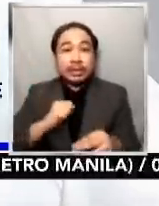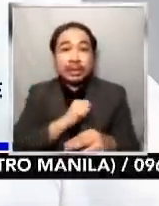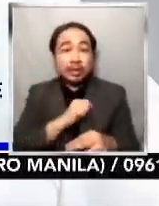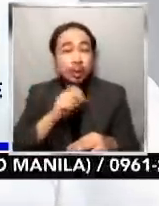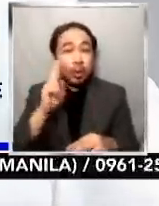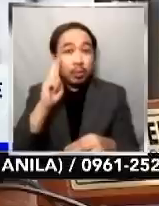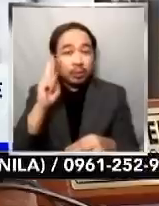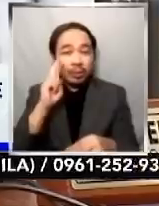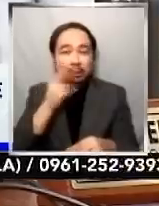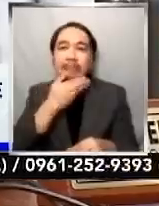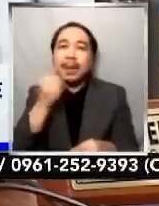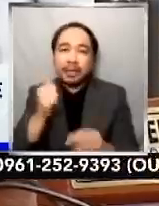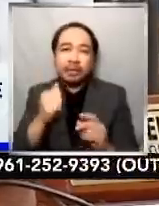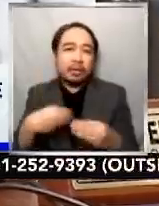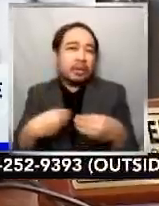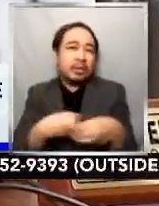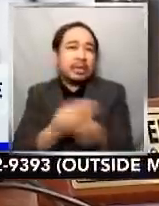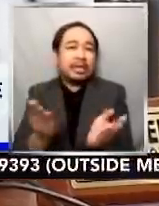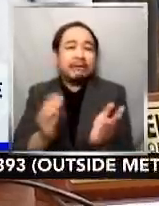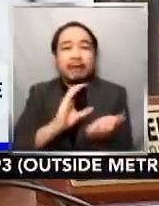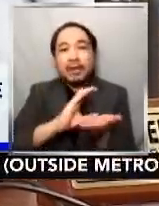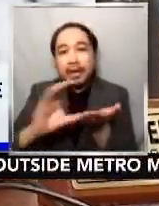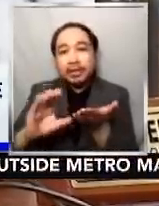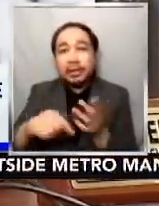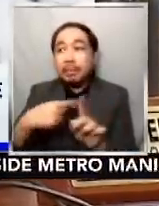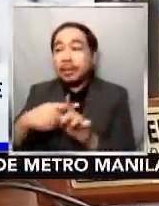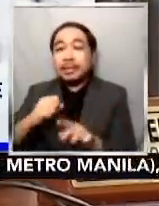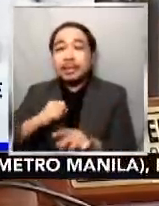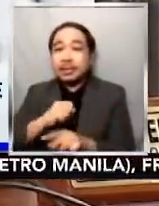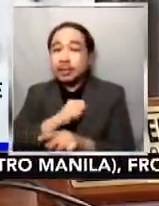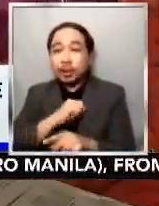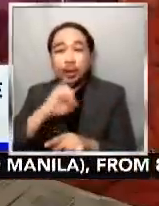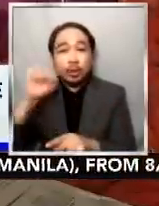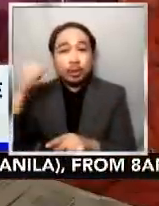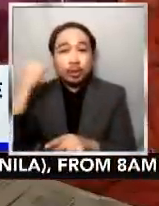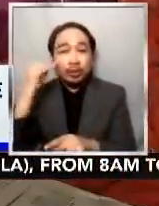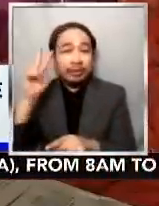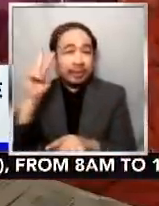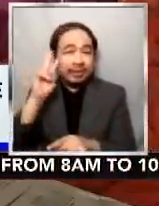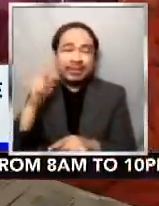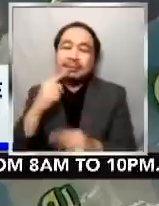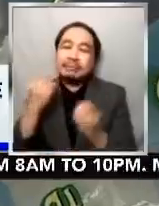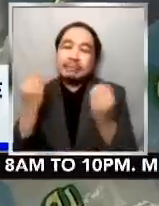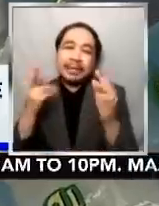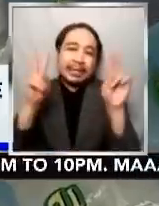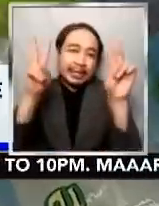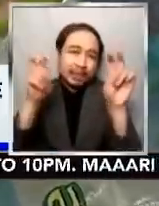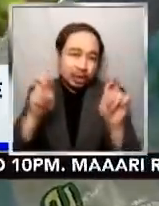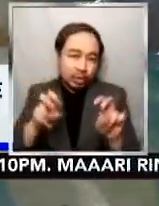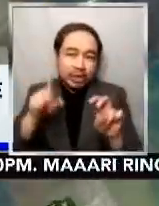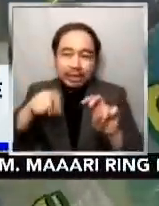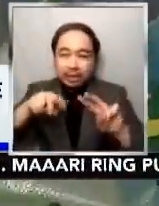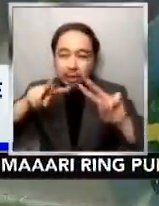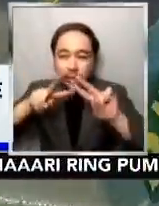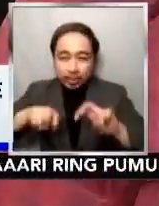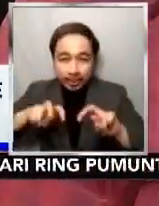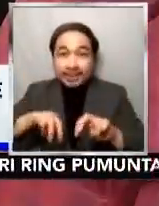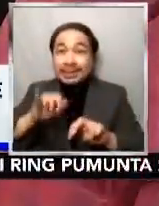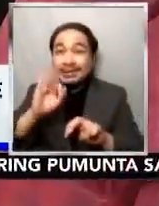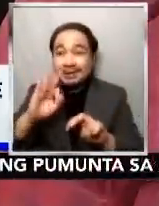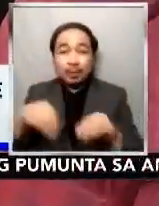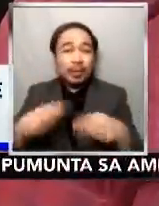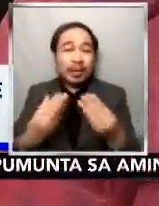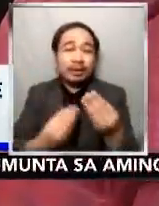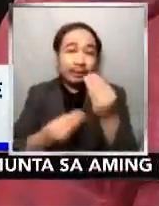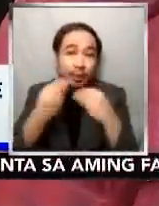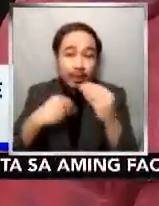lang ang ibibigay. Pati si Senador Joel Villanueva, sinabing marami pang isyong isasaalang-alang kung in-kind ang ayuda. Una, kung sino ang